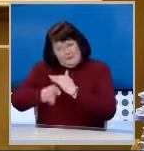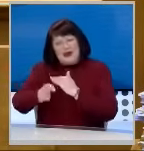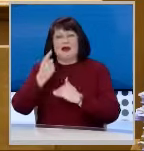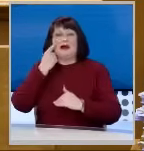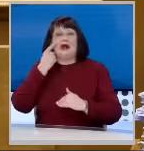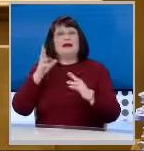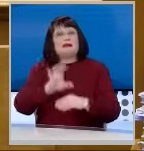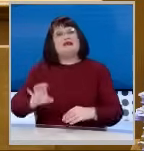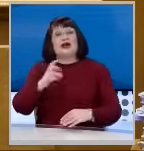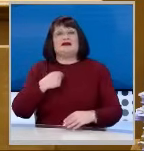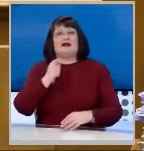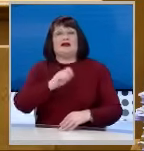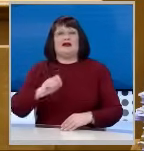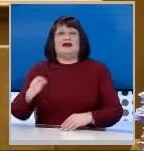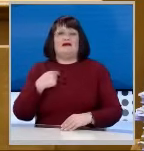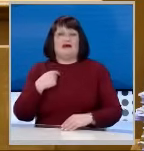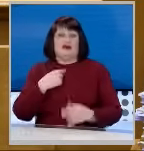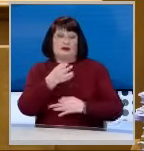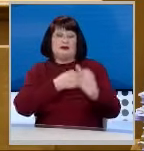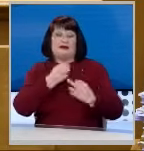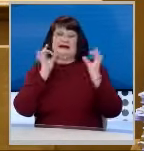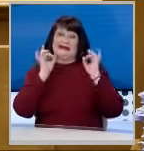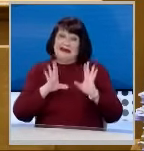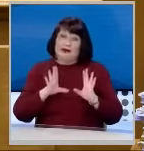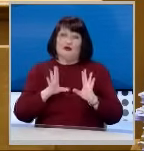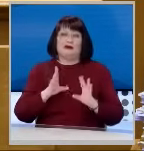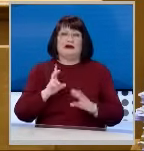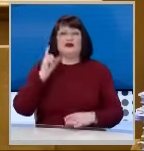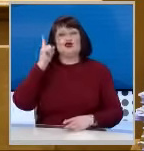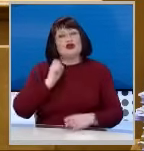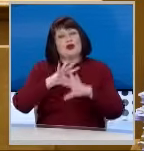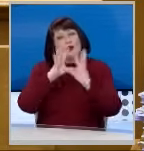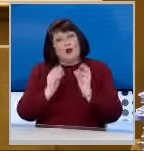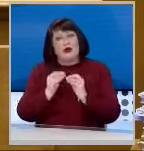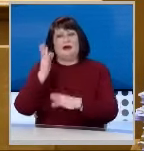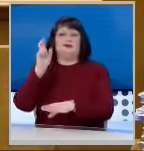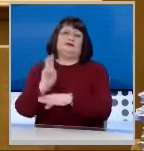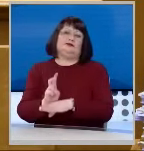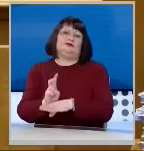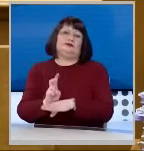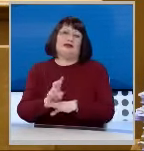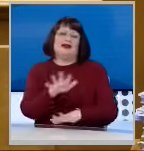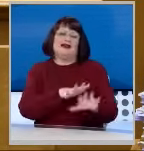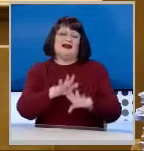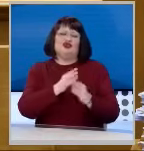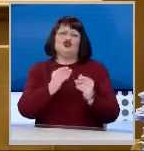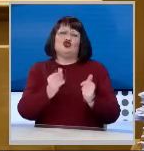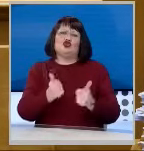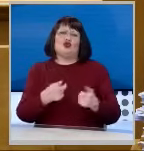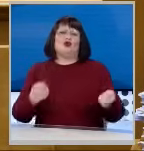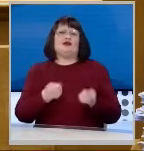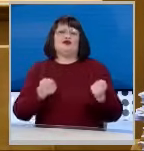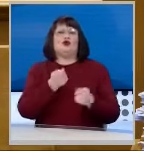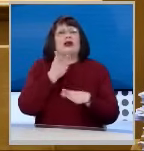εξήγηση και αποκατάσταση είναι καταχωρισμένες όλες οι μεθοδεύσεις και είναι